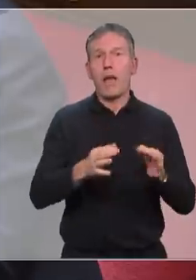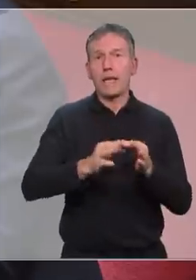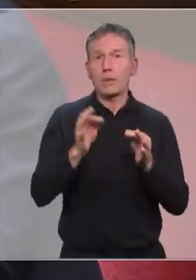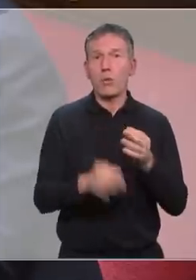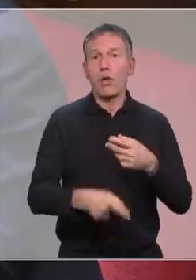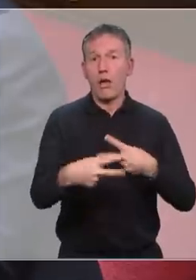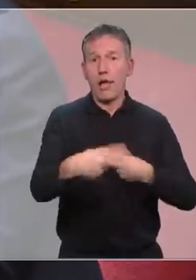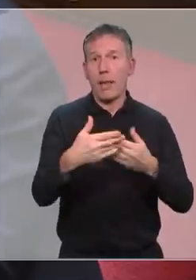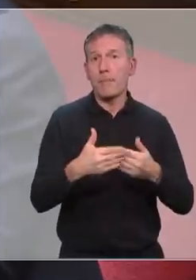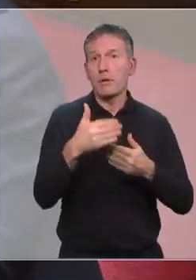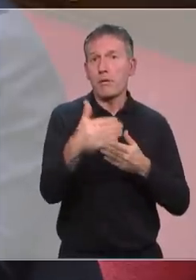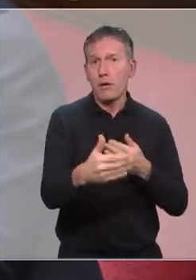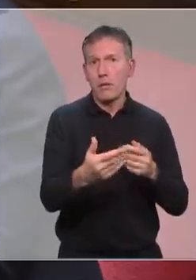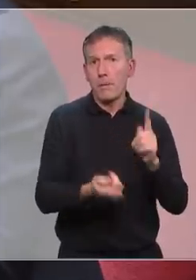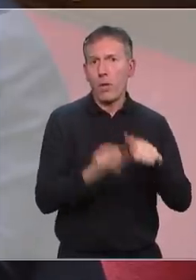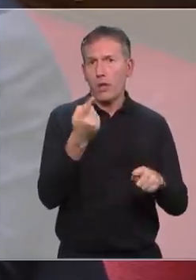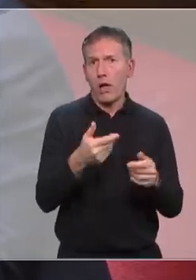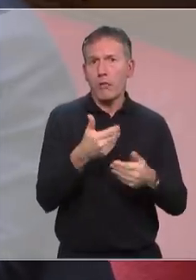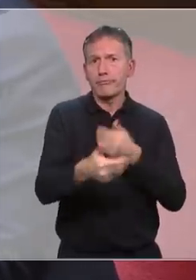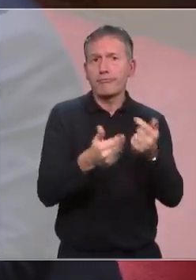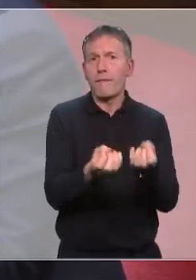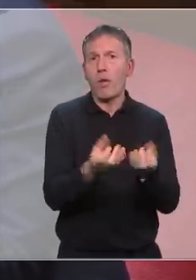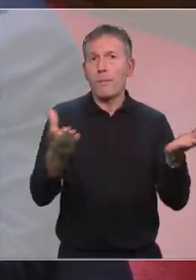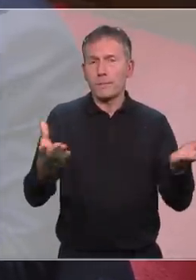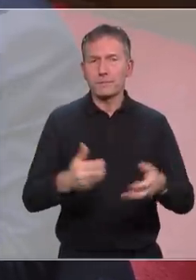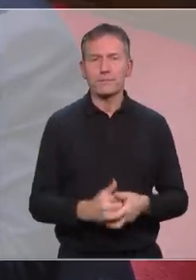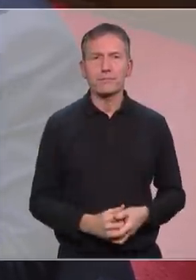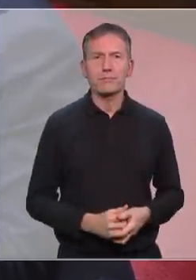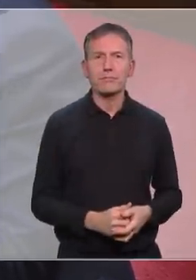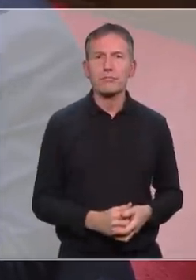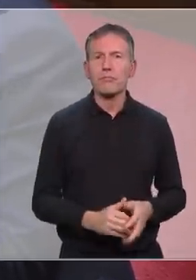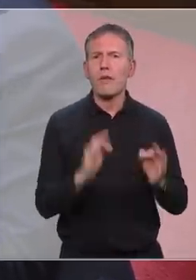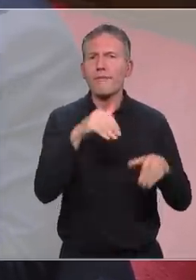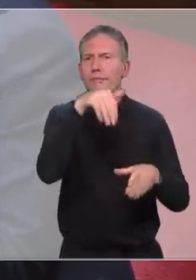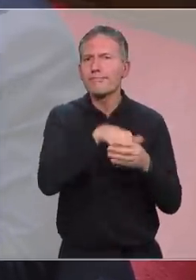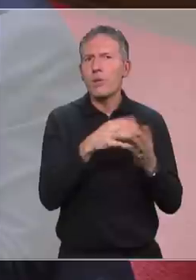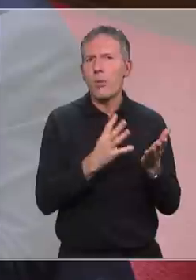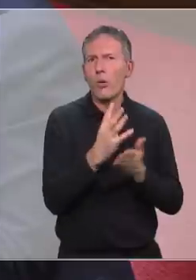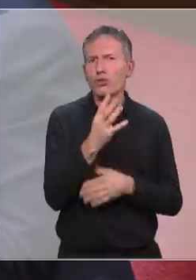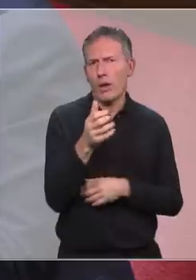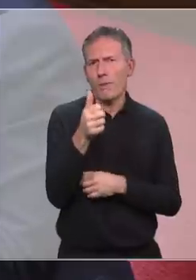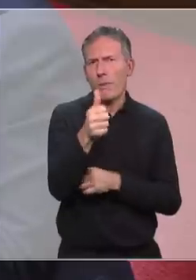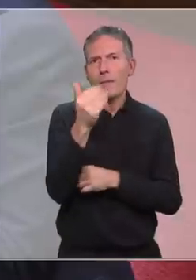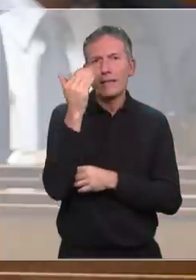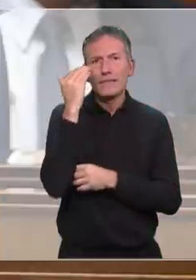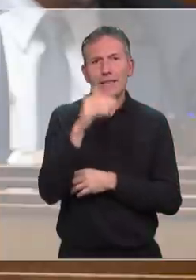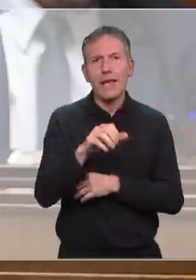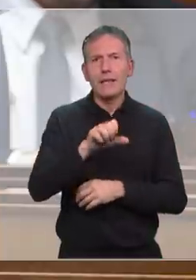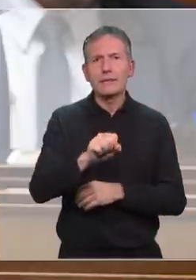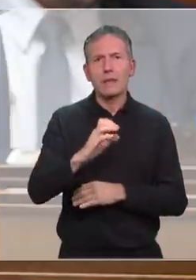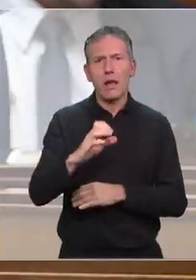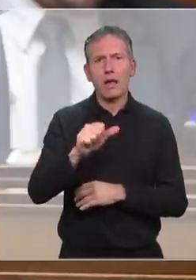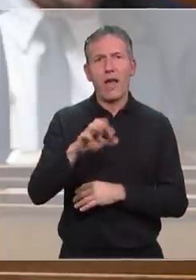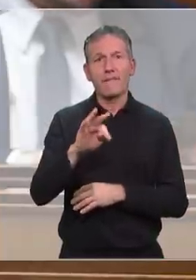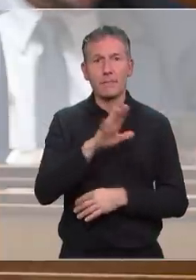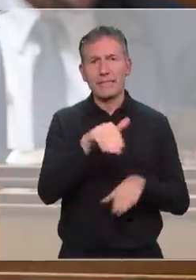étape importante de son développement. Tout d'abord, sur la nature du projet. Comme vous le savez, le SCAF est un